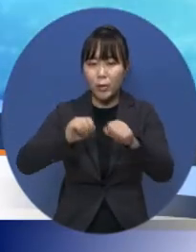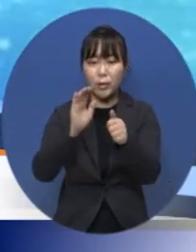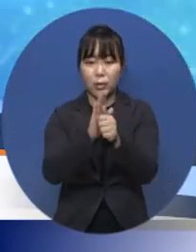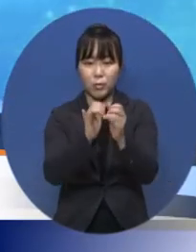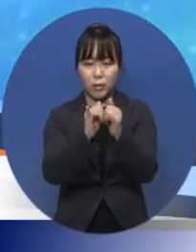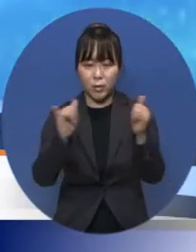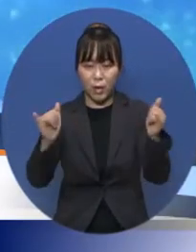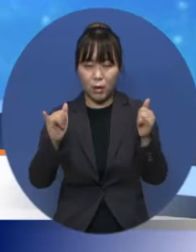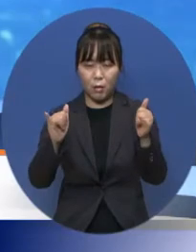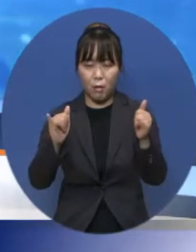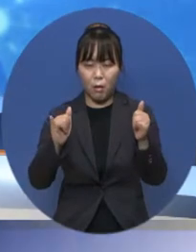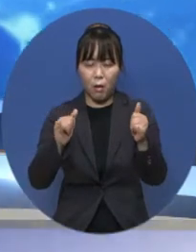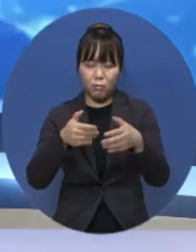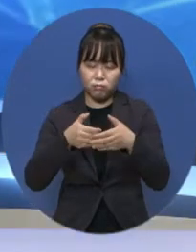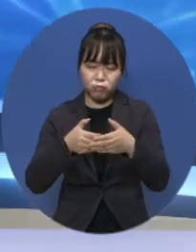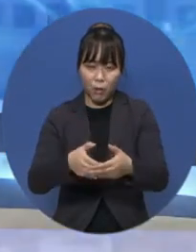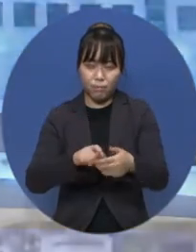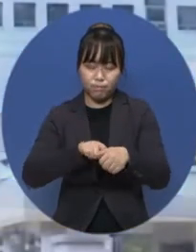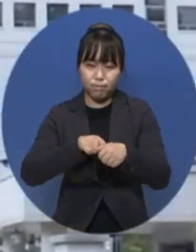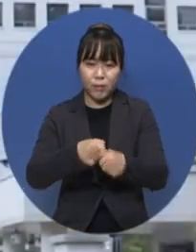활동지원사가 중형을 받았습니다.